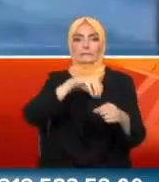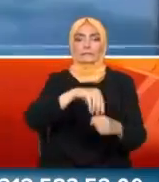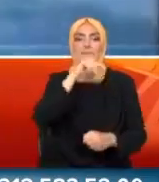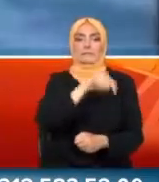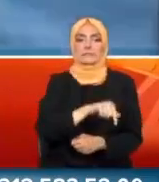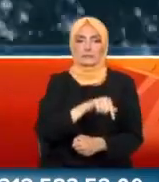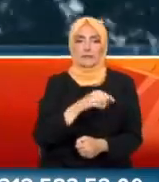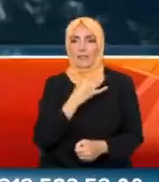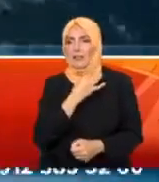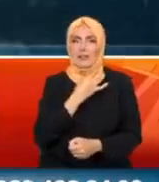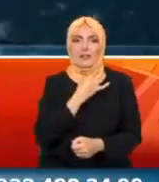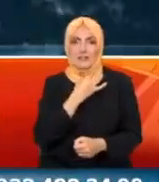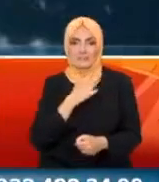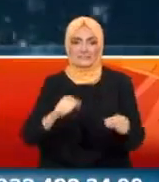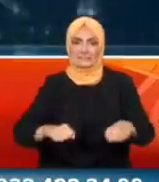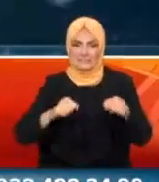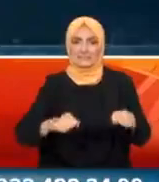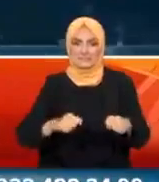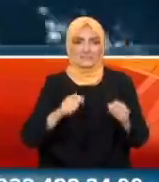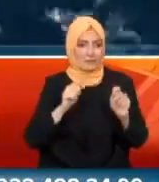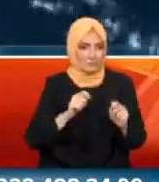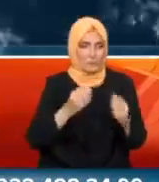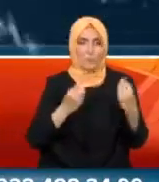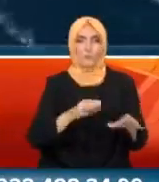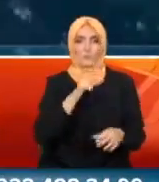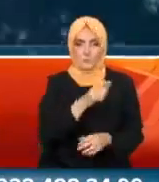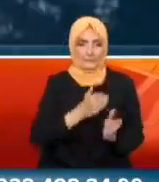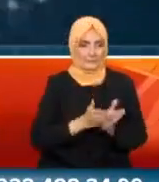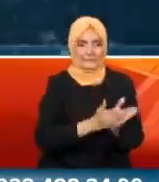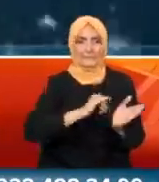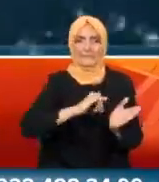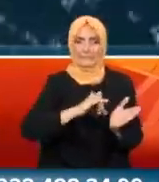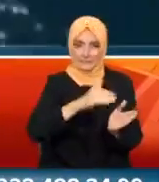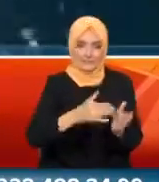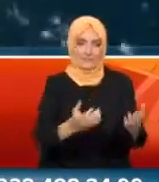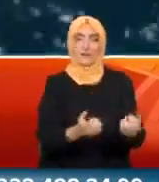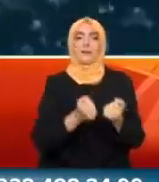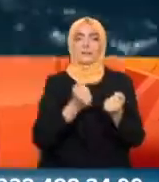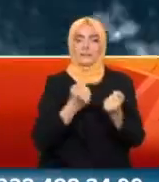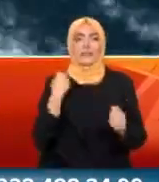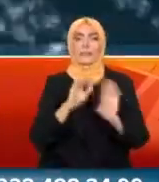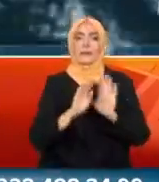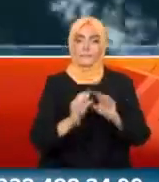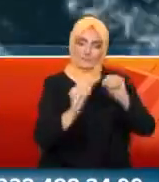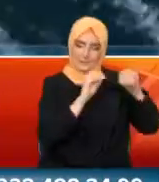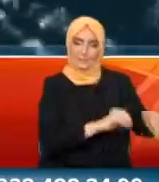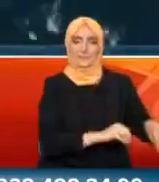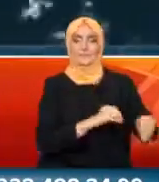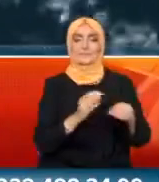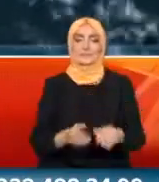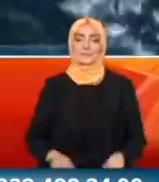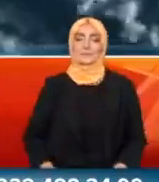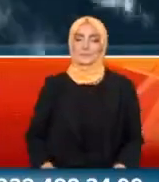kürekleri çevirdi, feribota yaklaştı. Sonra da yukarı çekilerek feribota alındı, Yenikapı'ya getirildi.